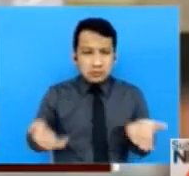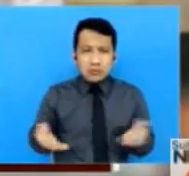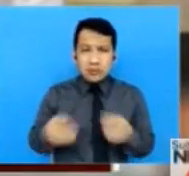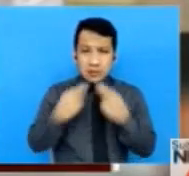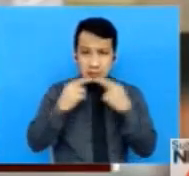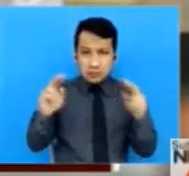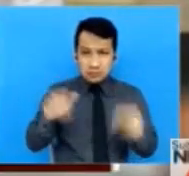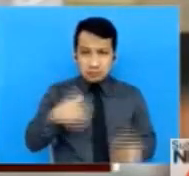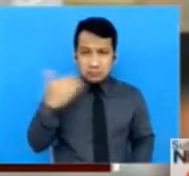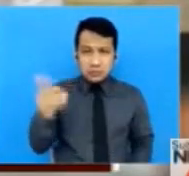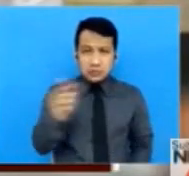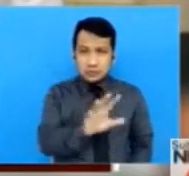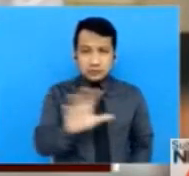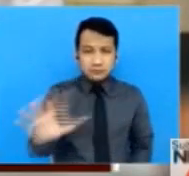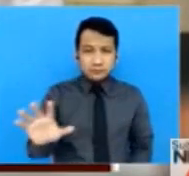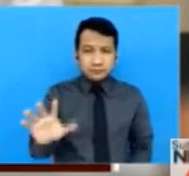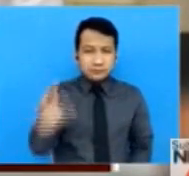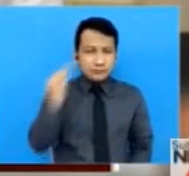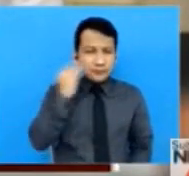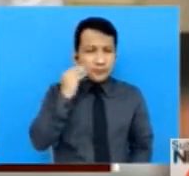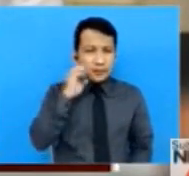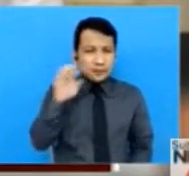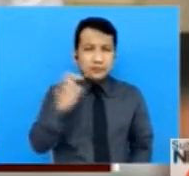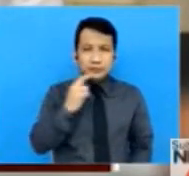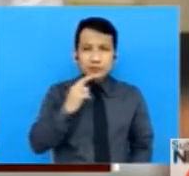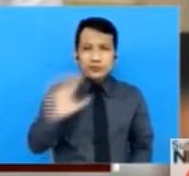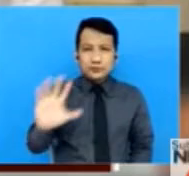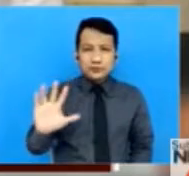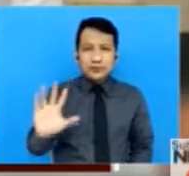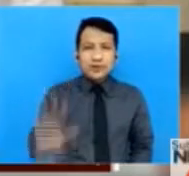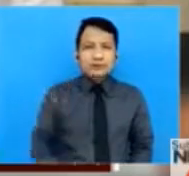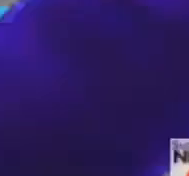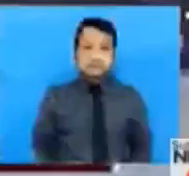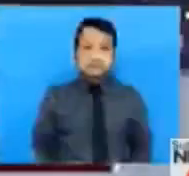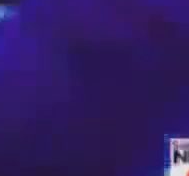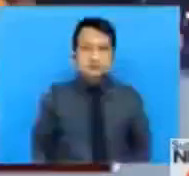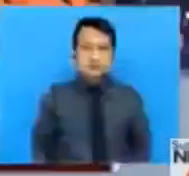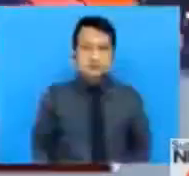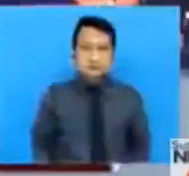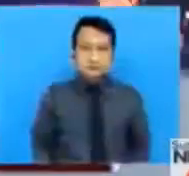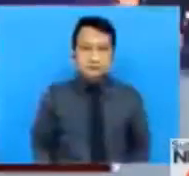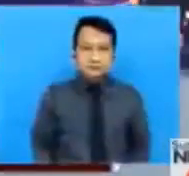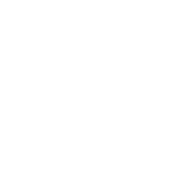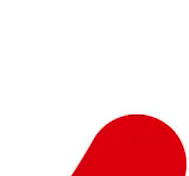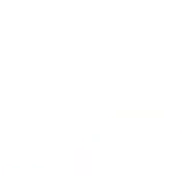Nagbabalita mula sa frontline, Marian Enriquez, News 5.